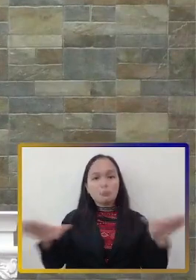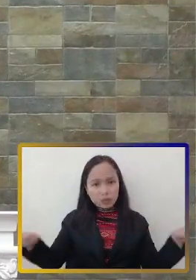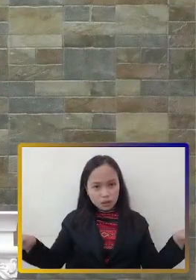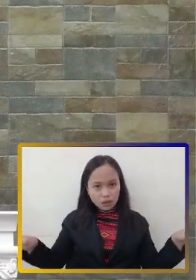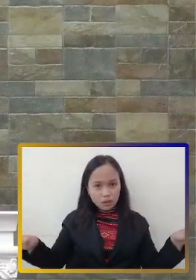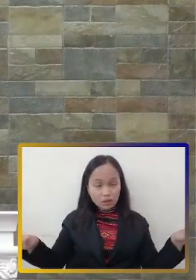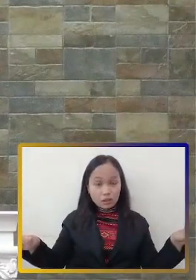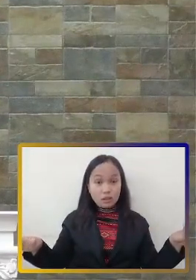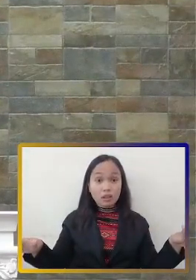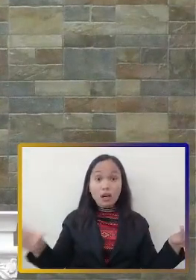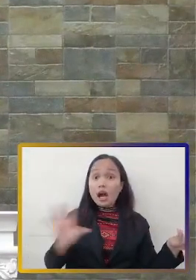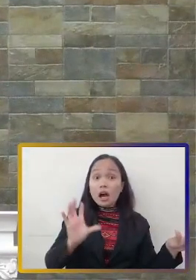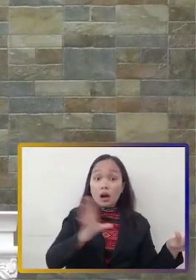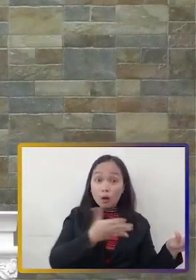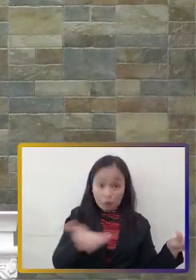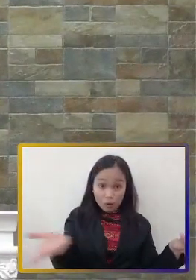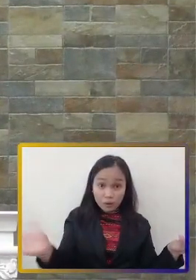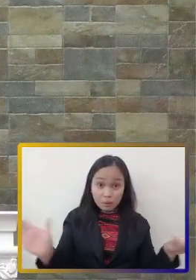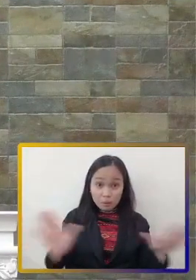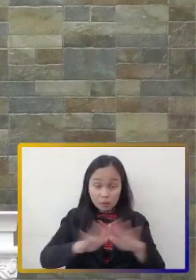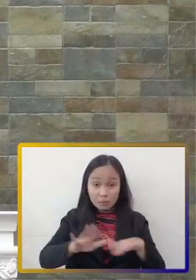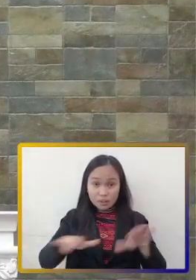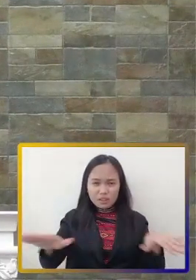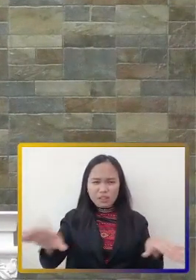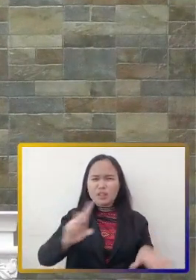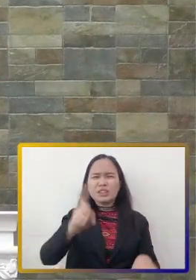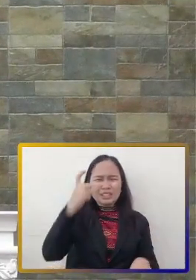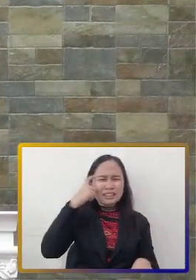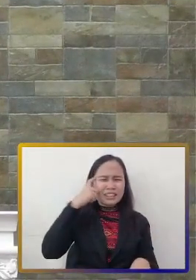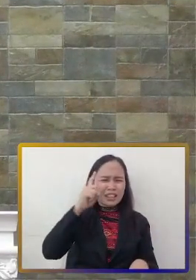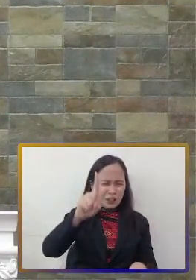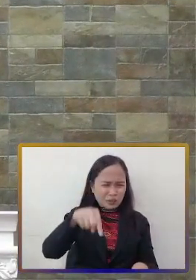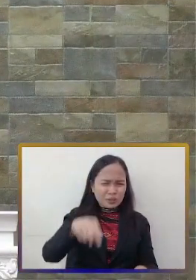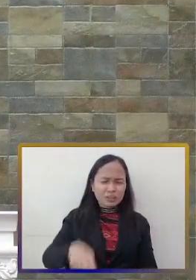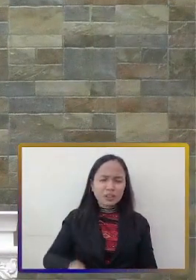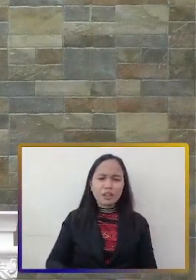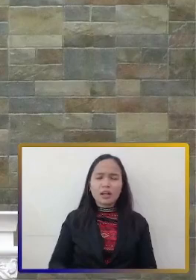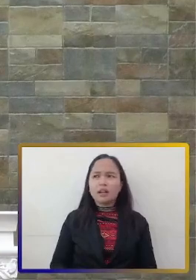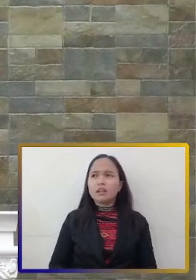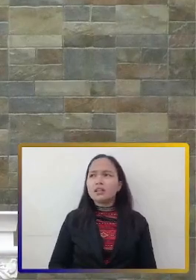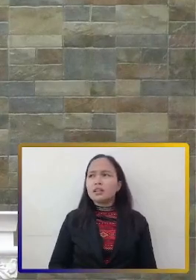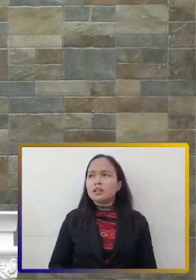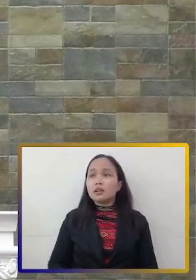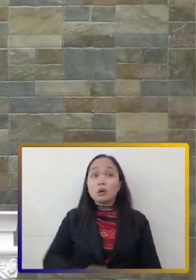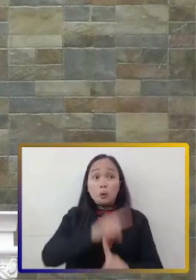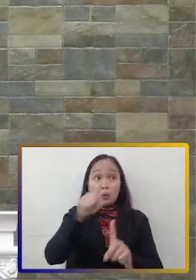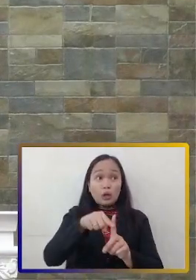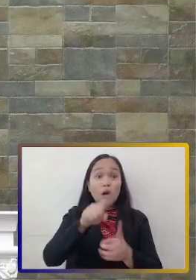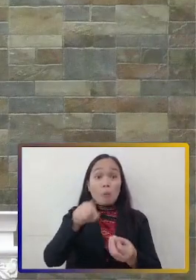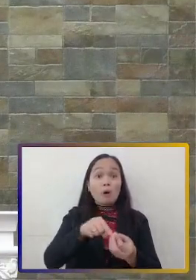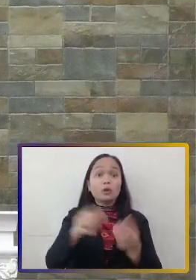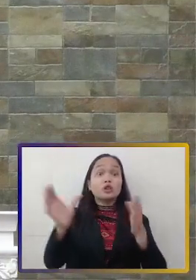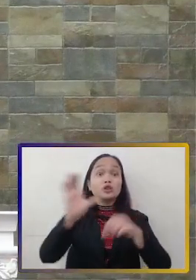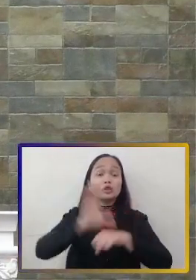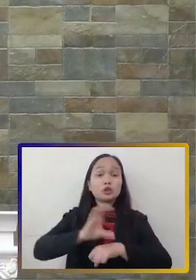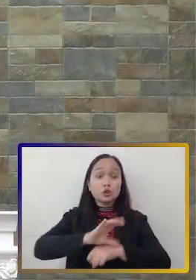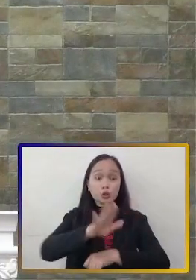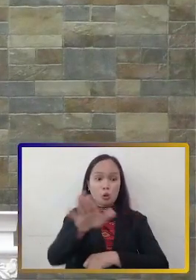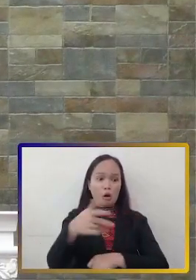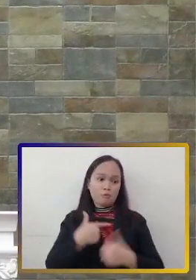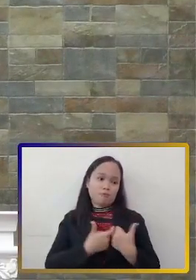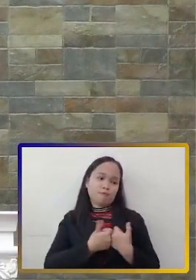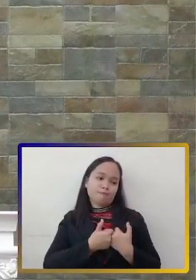At kayo namang mga anak, imagine kapatid, naunawahan niyo mga kapatid, na kung during the service, kayong mag-boyfriend,